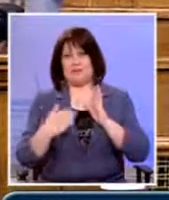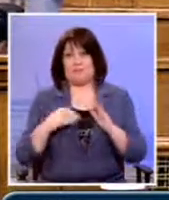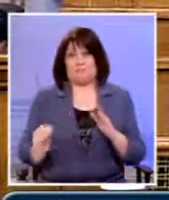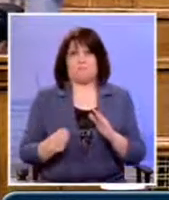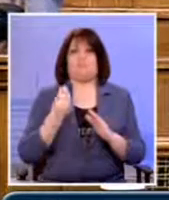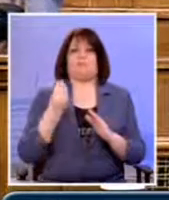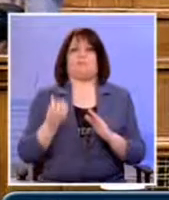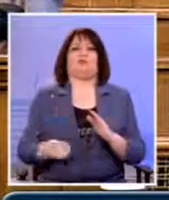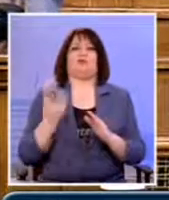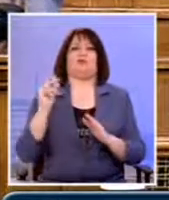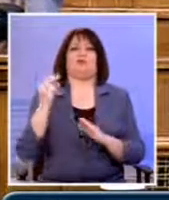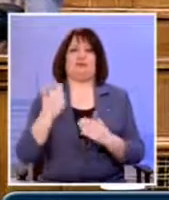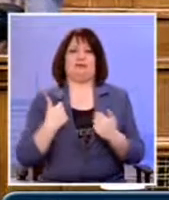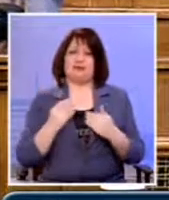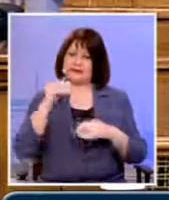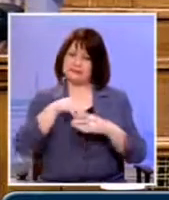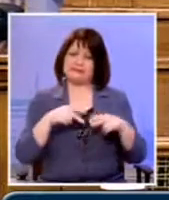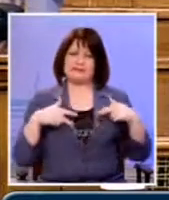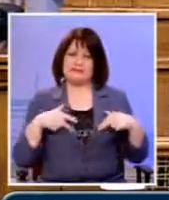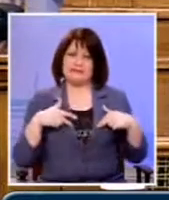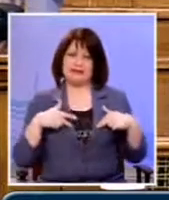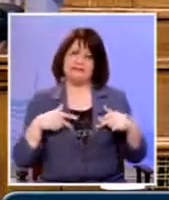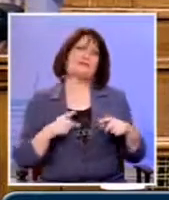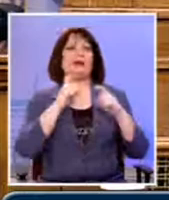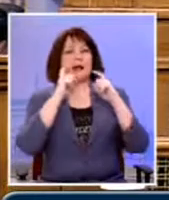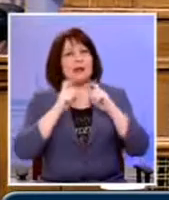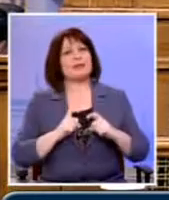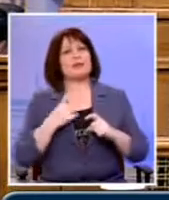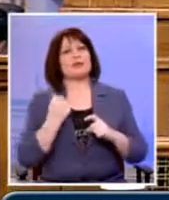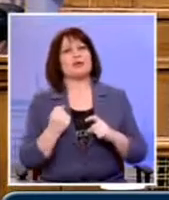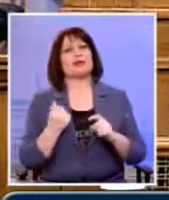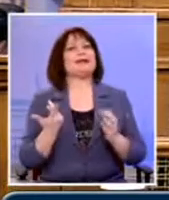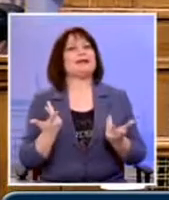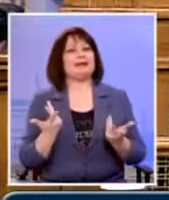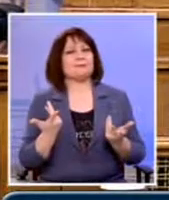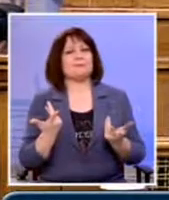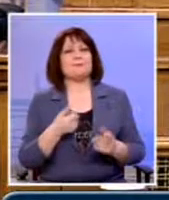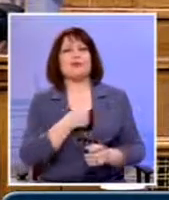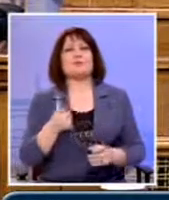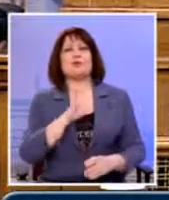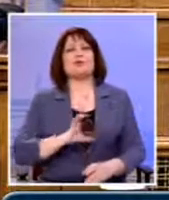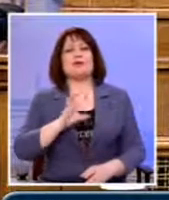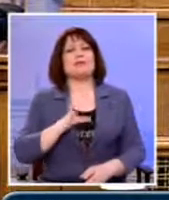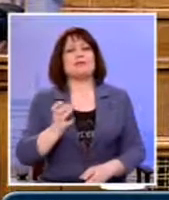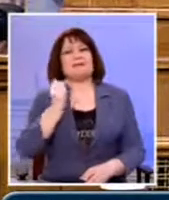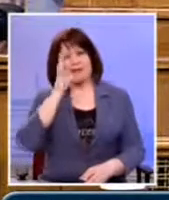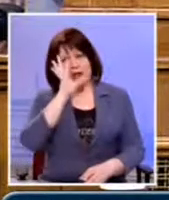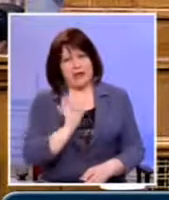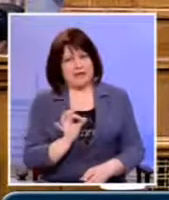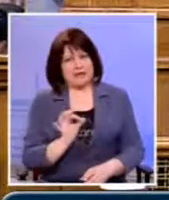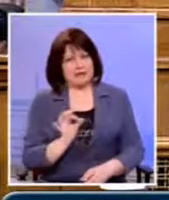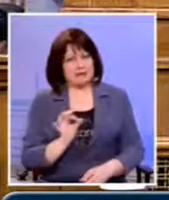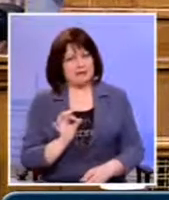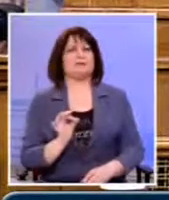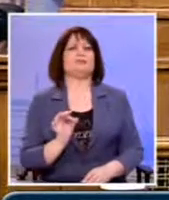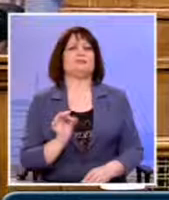βουλευτής και ως μέλος μιας κυβέρνησης που έχει καθήκον της όχι μόνο την εξέβρεση της αλήθειας, αλλά